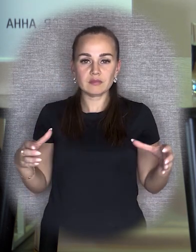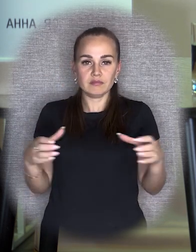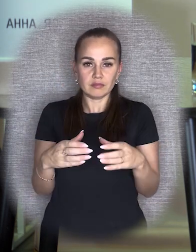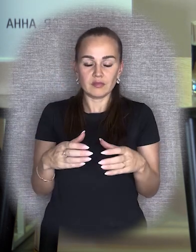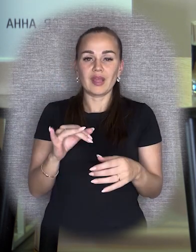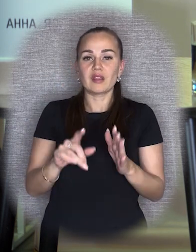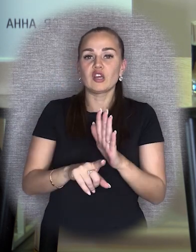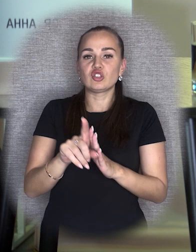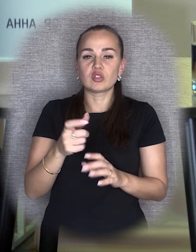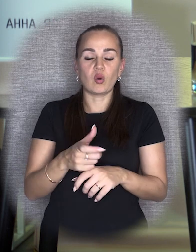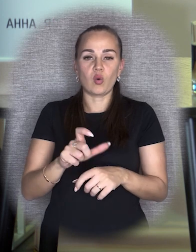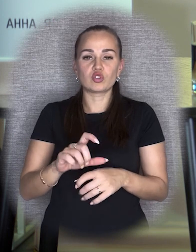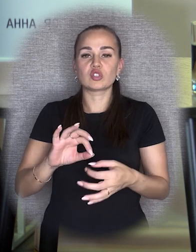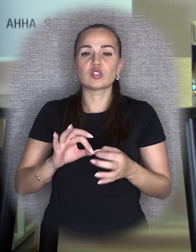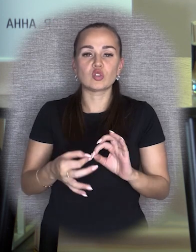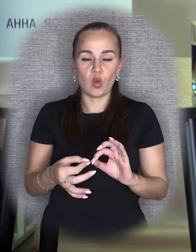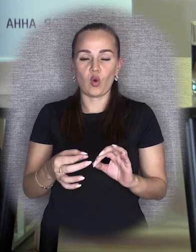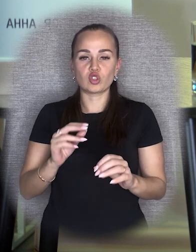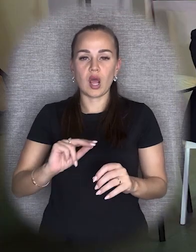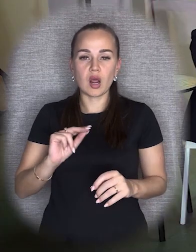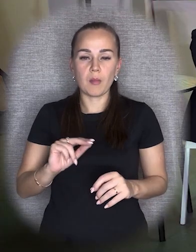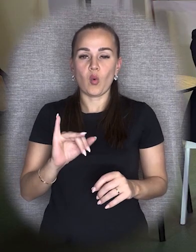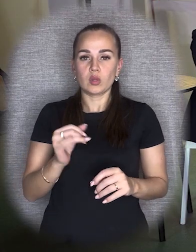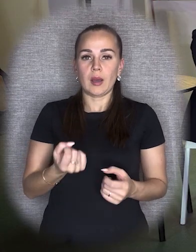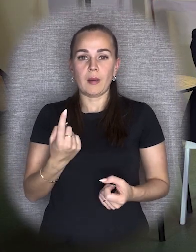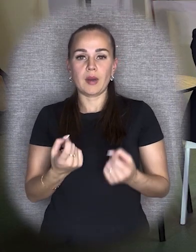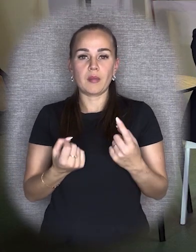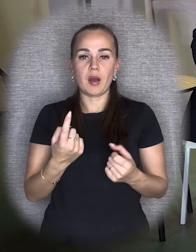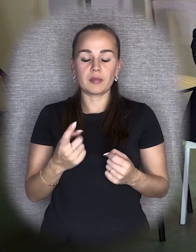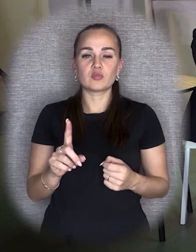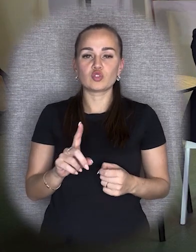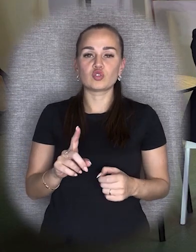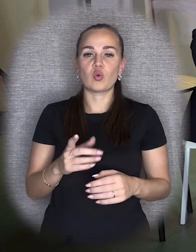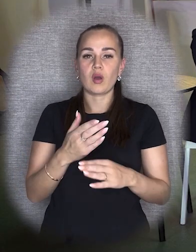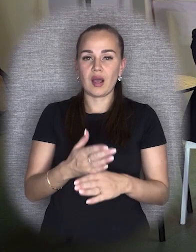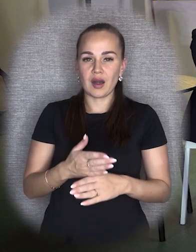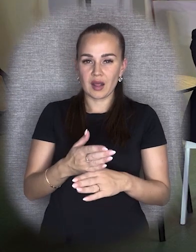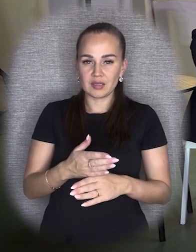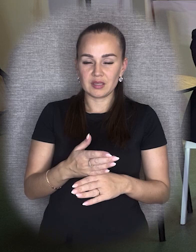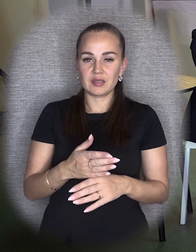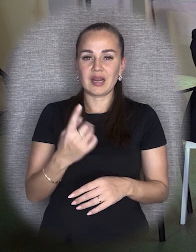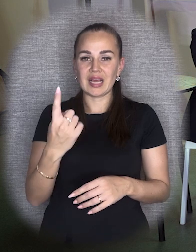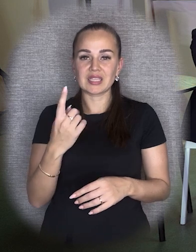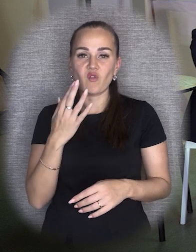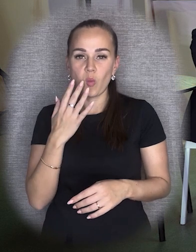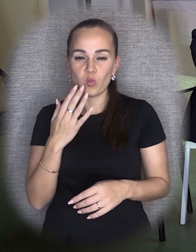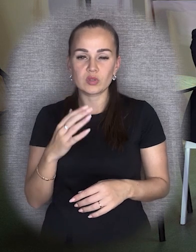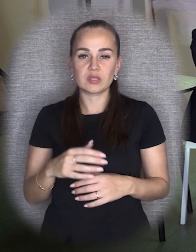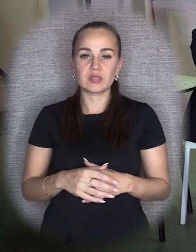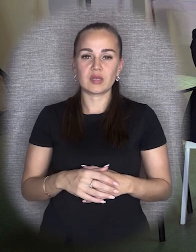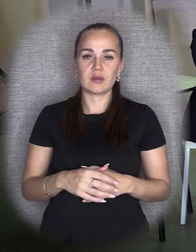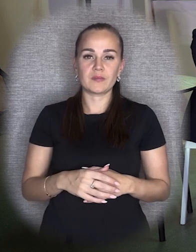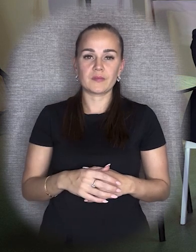очень сложная музеевическая работа. И вдруг оказывается, что хранитель из одного музея о